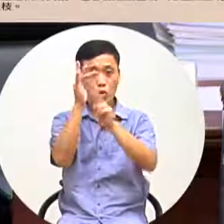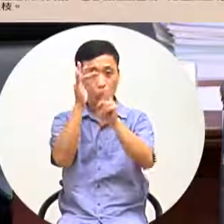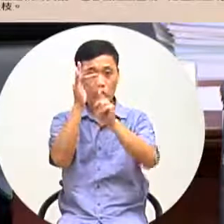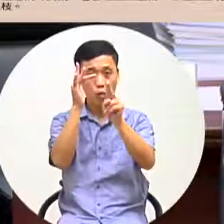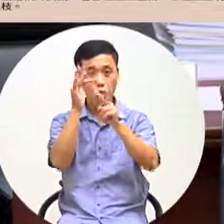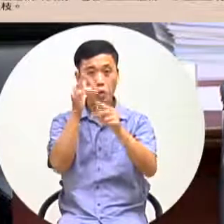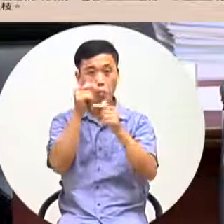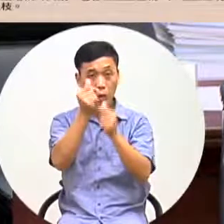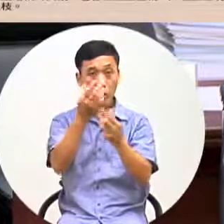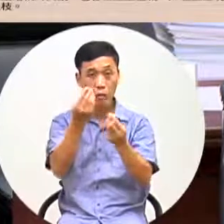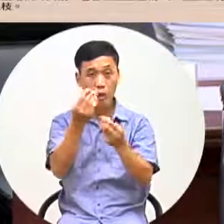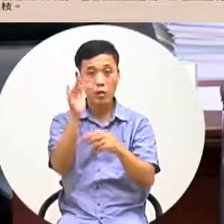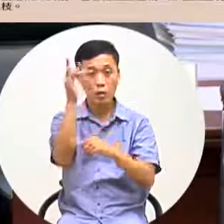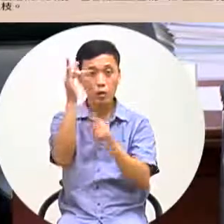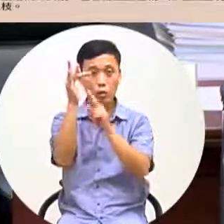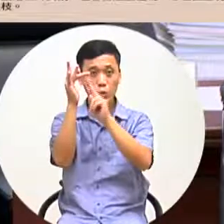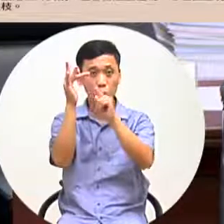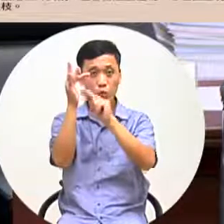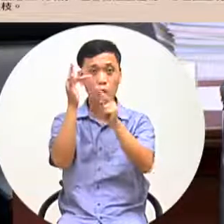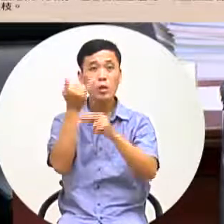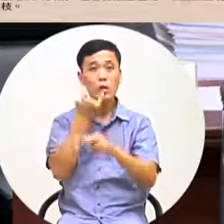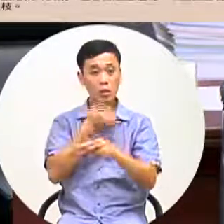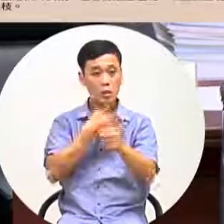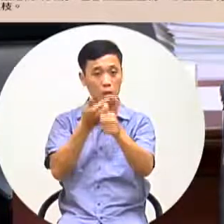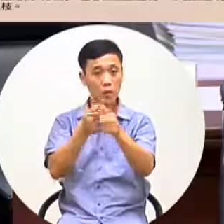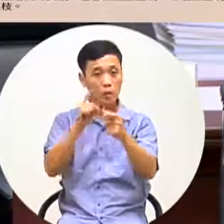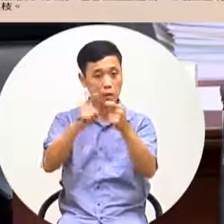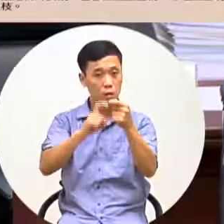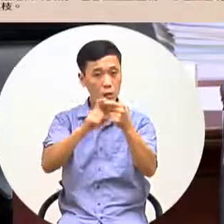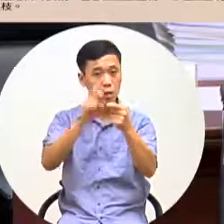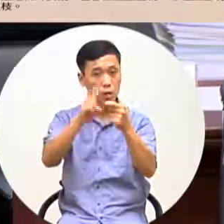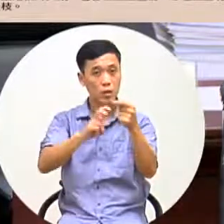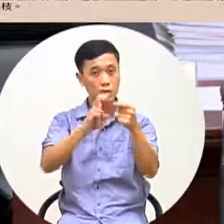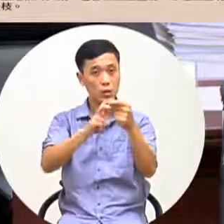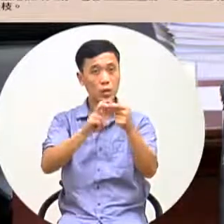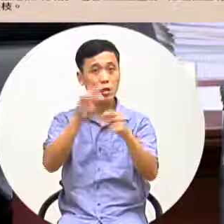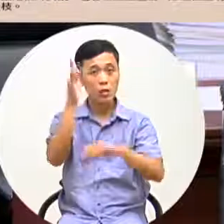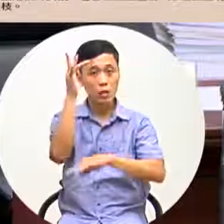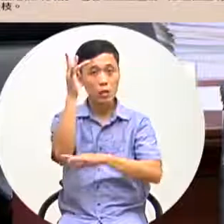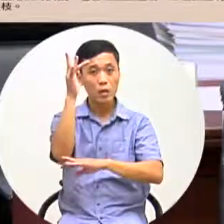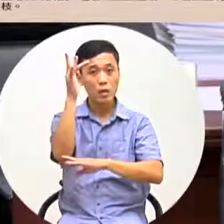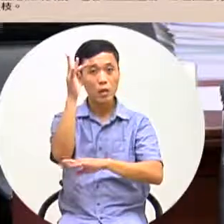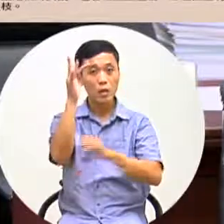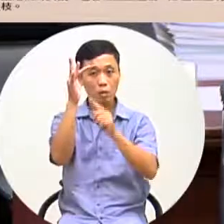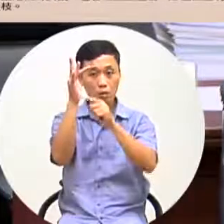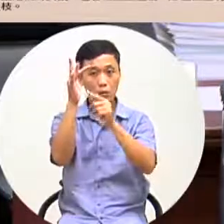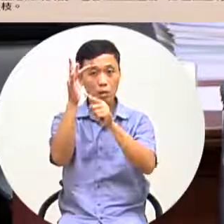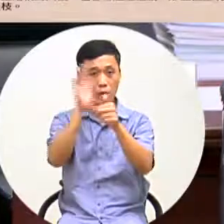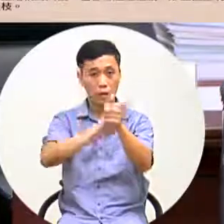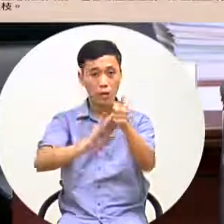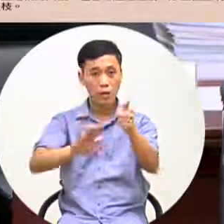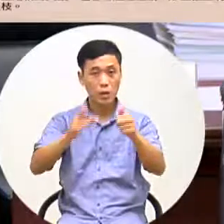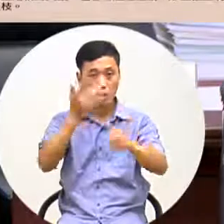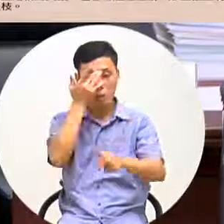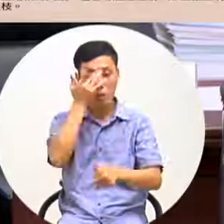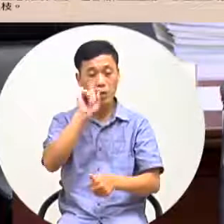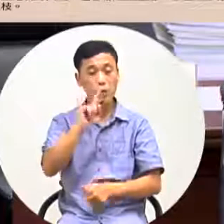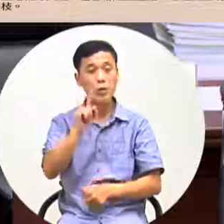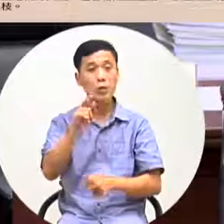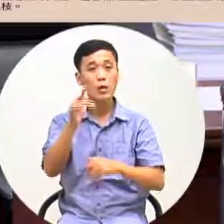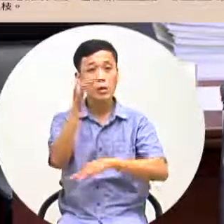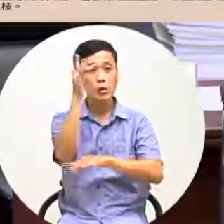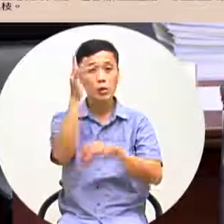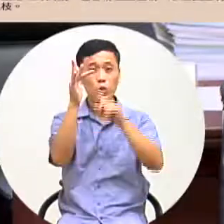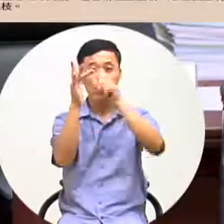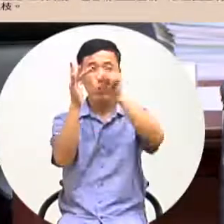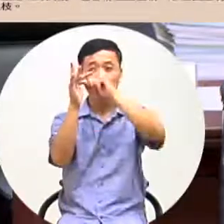它给你十年二十年的时间，它产生的问题啊，所以有时候我们会看到一棵树明明电管的做树叶，为什么突然